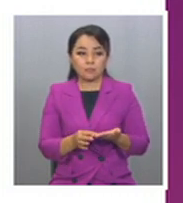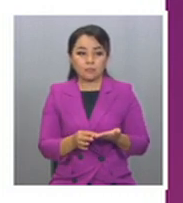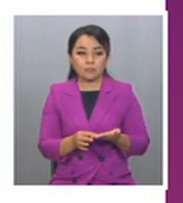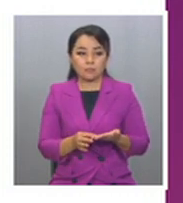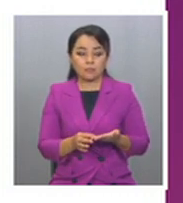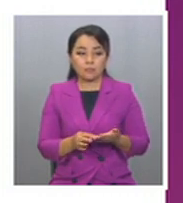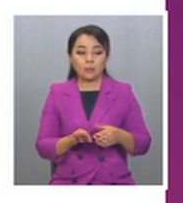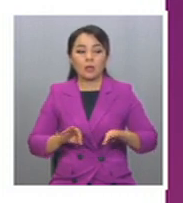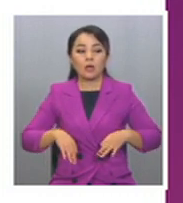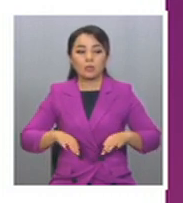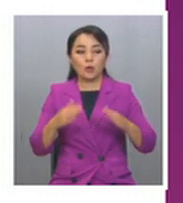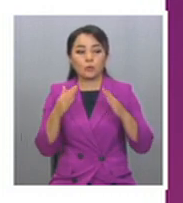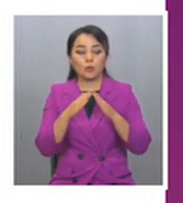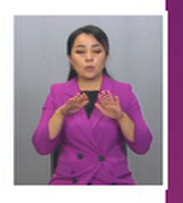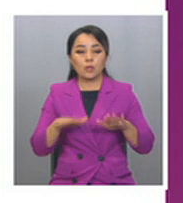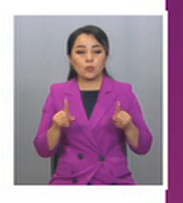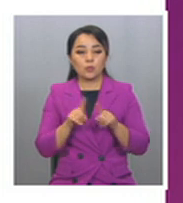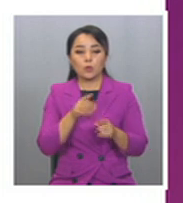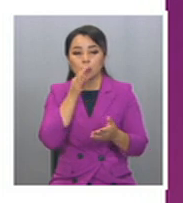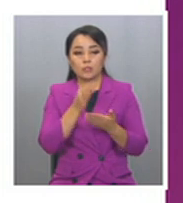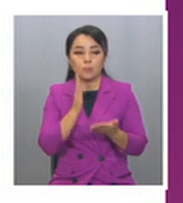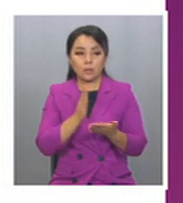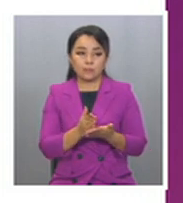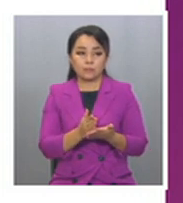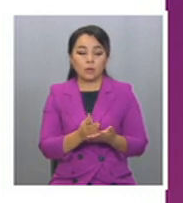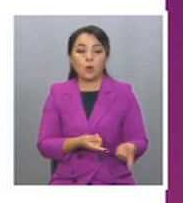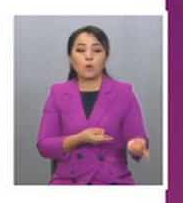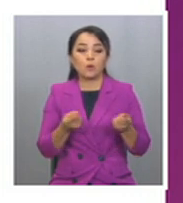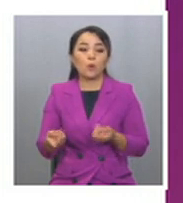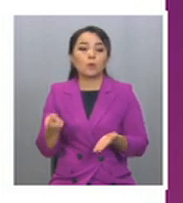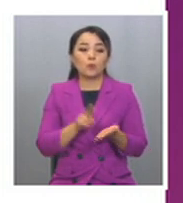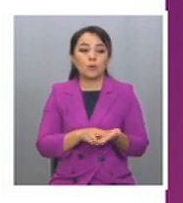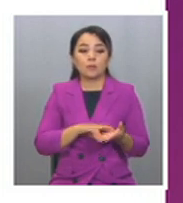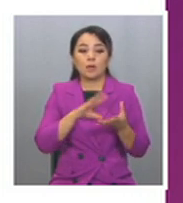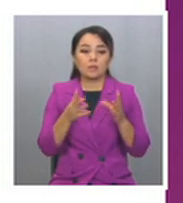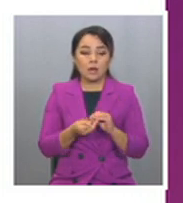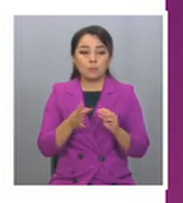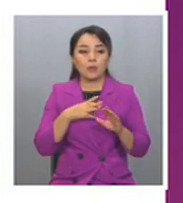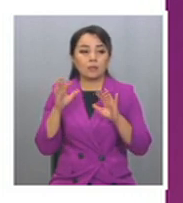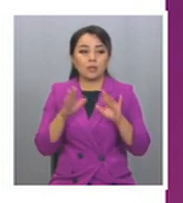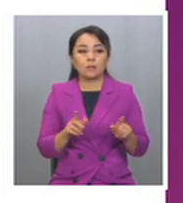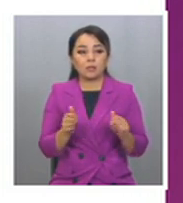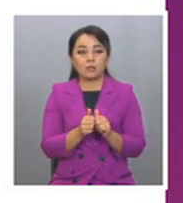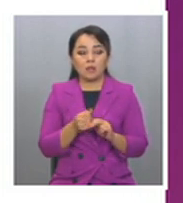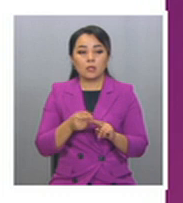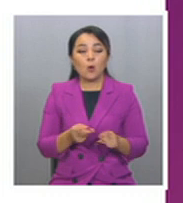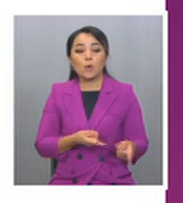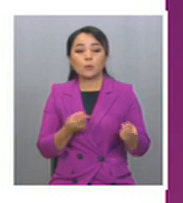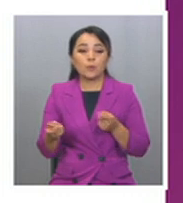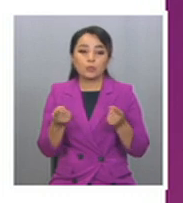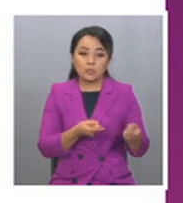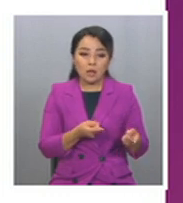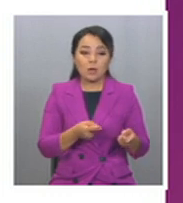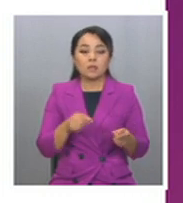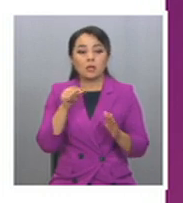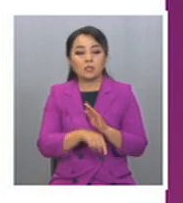арба үстіндегі үйлер туралы айтады. Көші-қон туралы қар үстінде күймемен көшкендерін, болғын